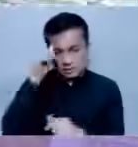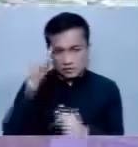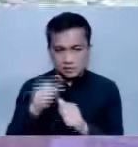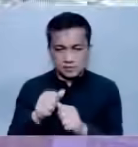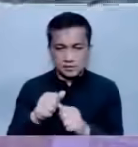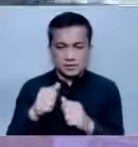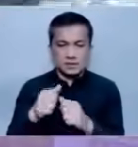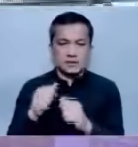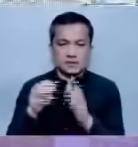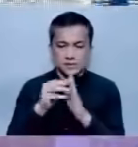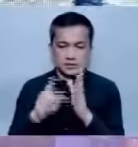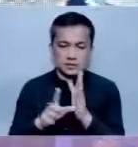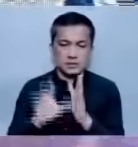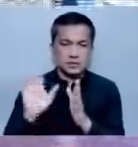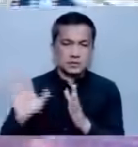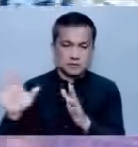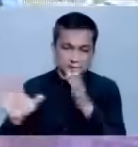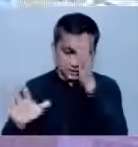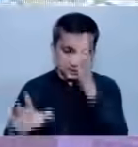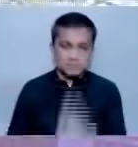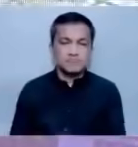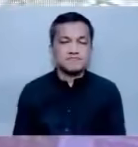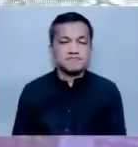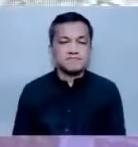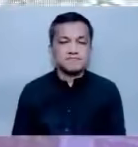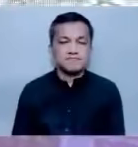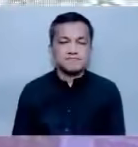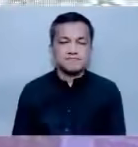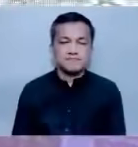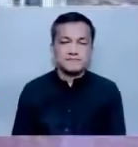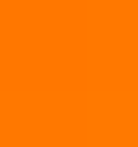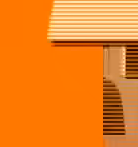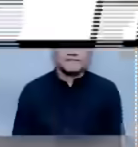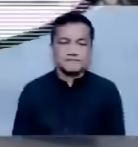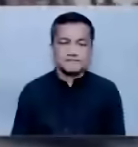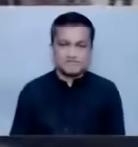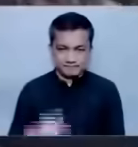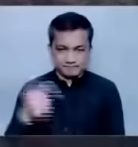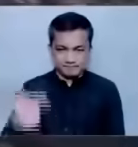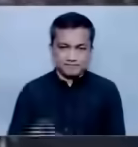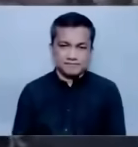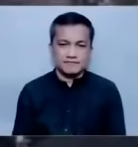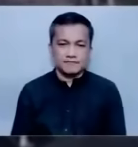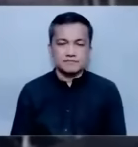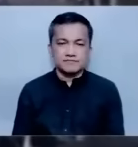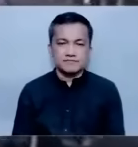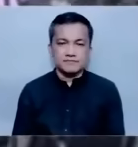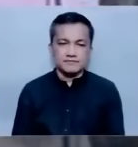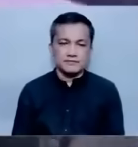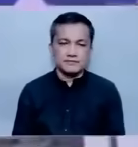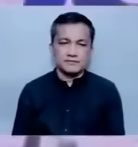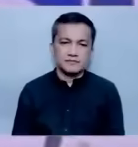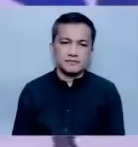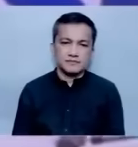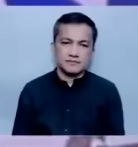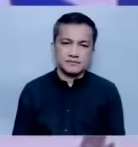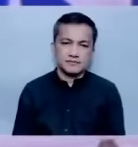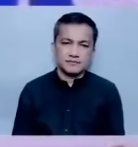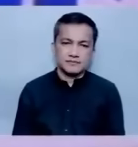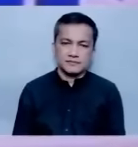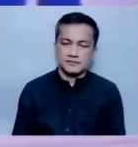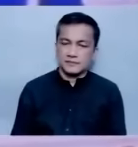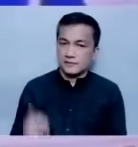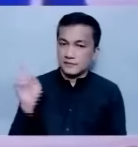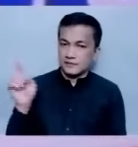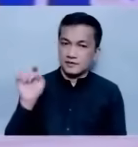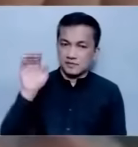militar ng kanyang ama. Nasa frontline ng balitang yan si John Arroa. BBM resign! Ito ang panawagan ng mga